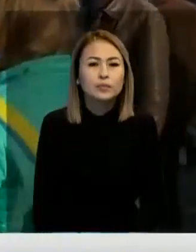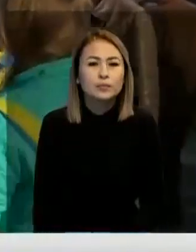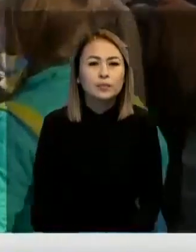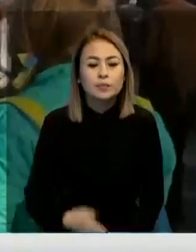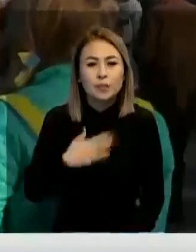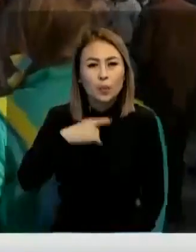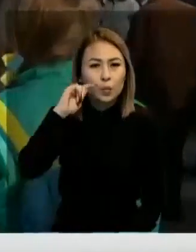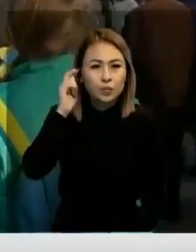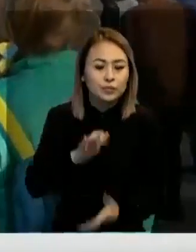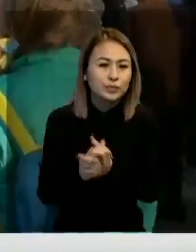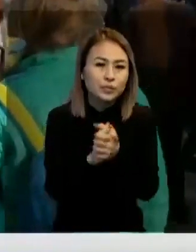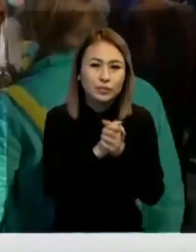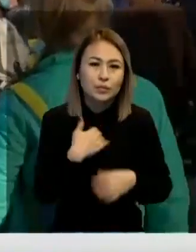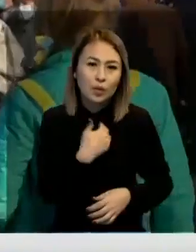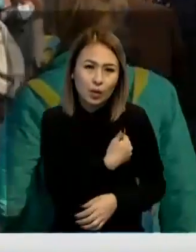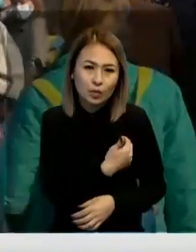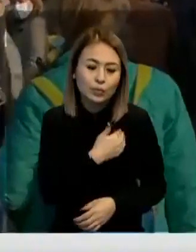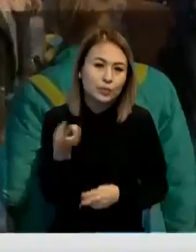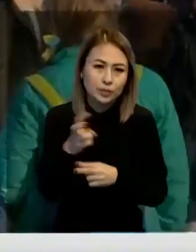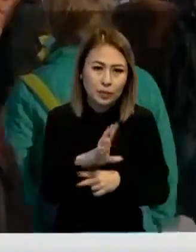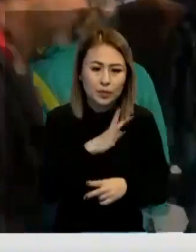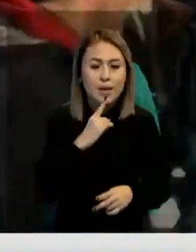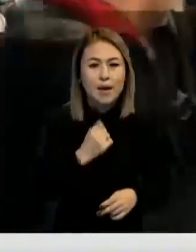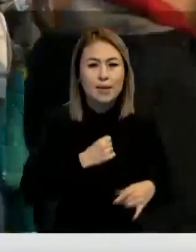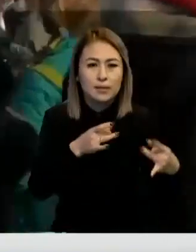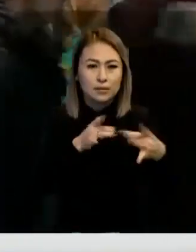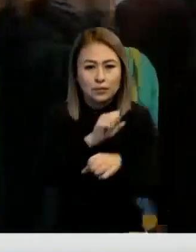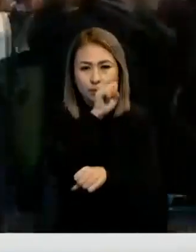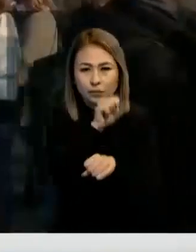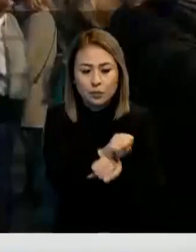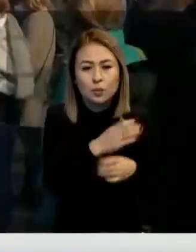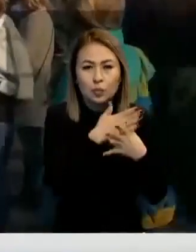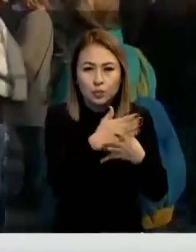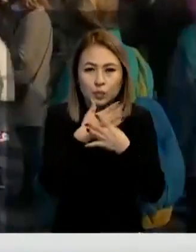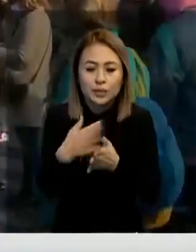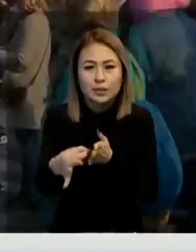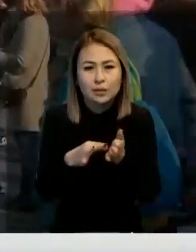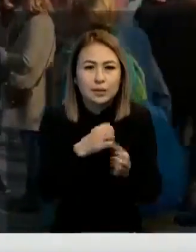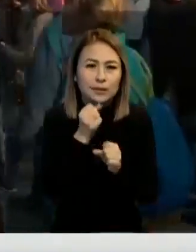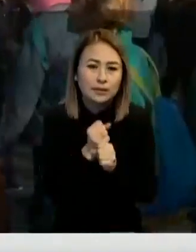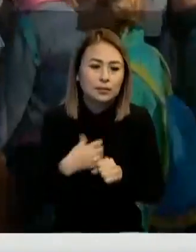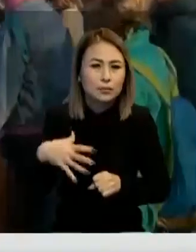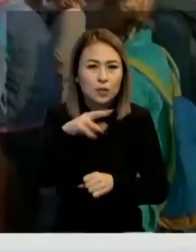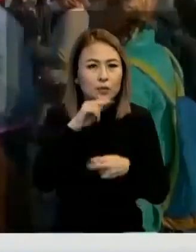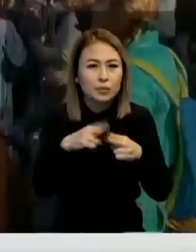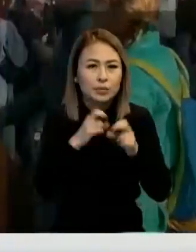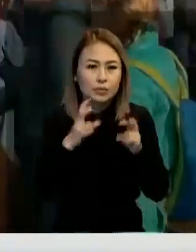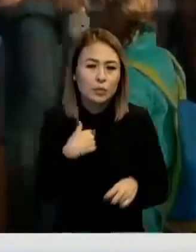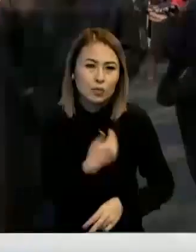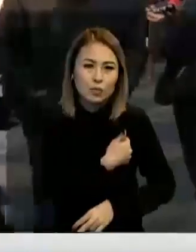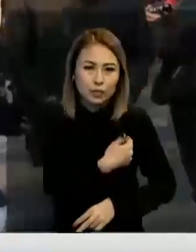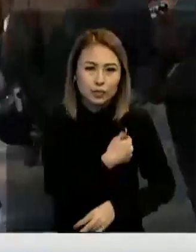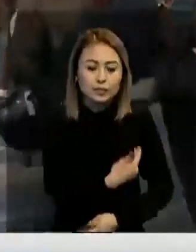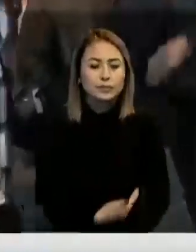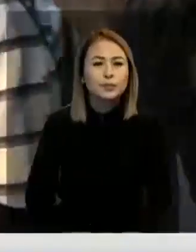Мен Украинада бейбітшілік орнағанын қалап келдім. Әскери қақтығыс тоқтатылып, гуманитарлық дәліз құрылып, барлығы қауіпсіздікте болғанын қалайым.